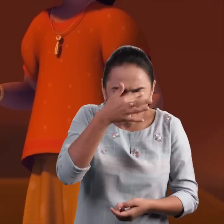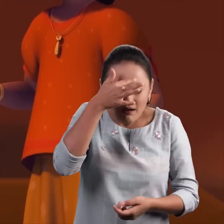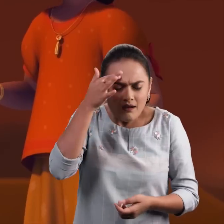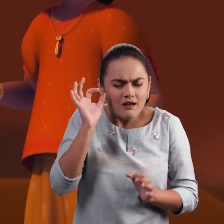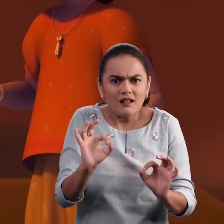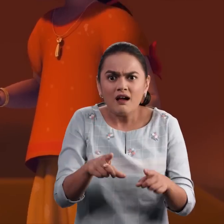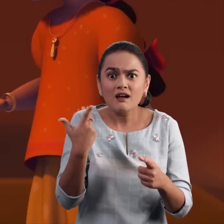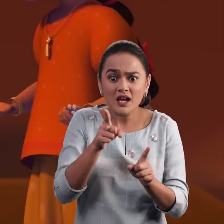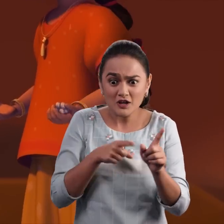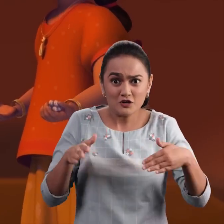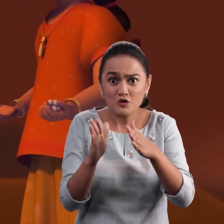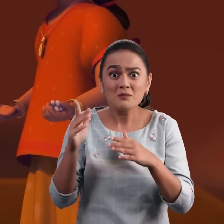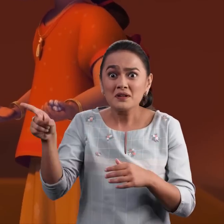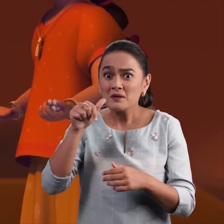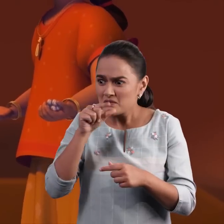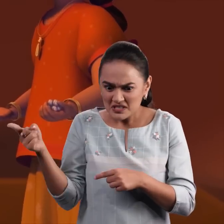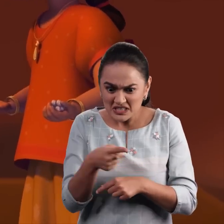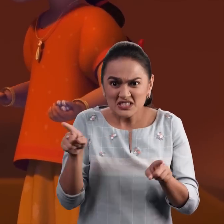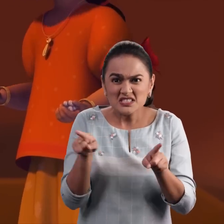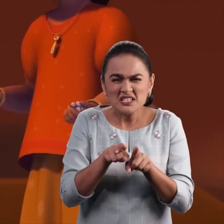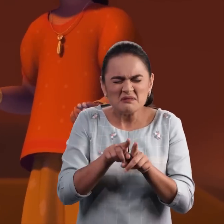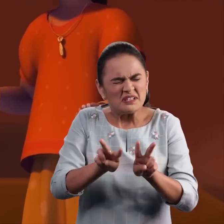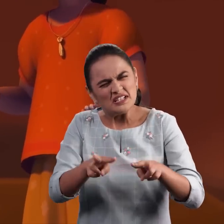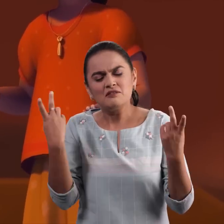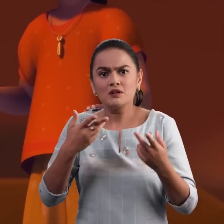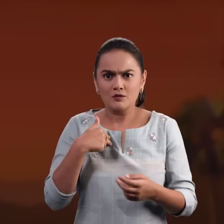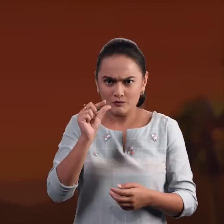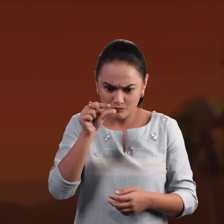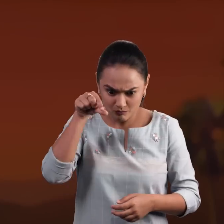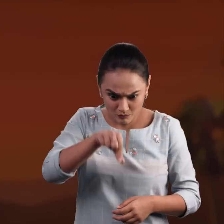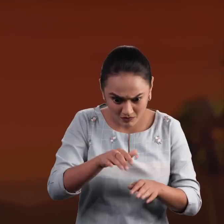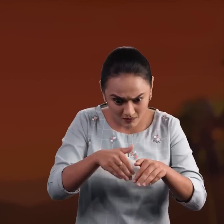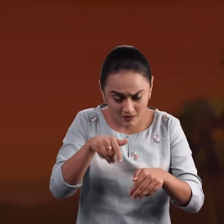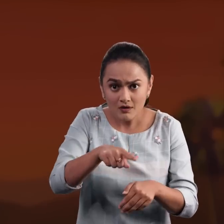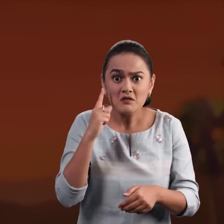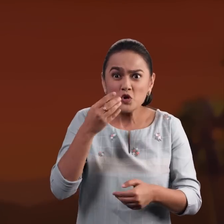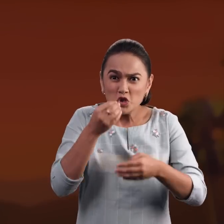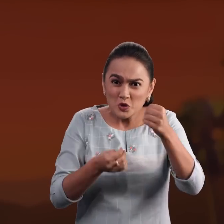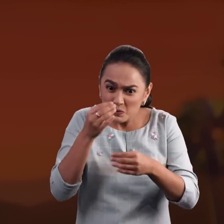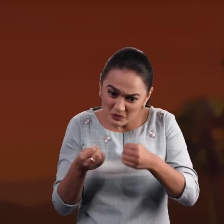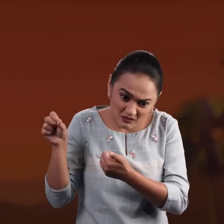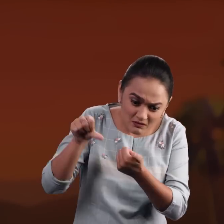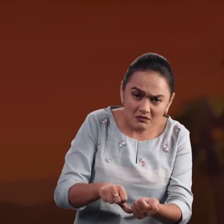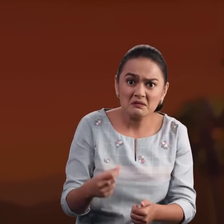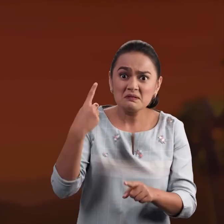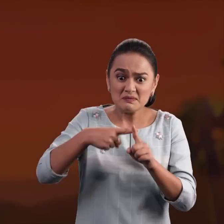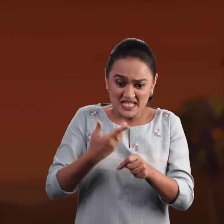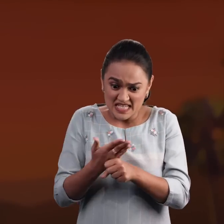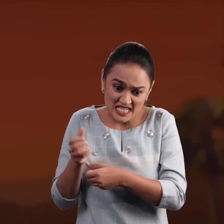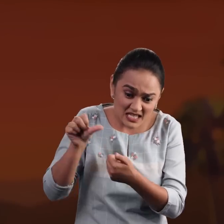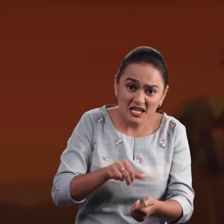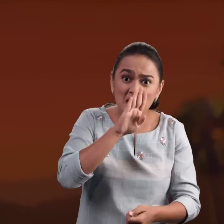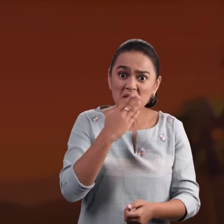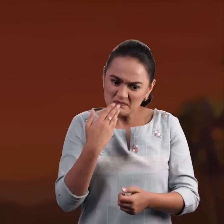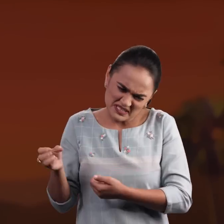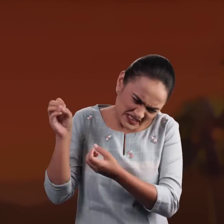भूमि यमुना के जल की तरफ अद्भुत है। हम मोती बोएंगे और दूध के साथ साथ उन्हें घी